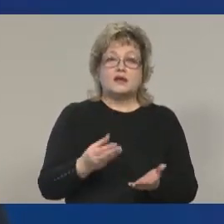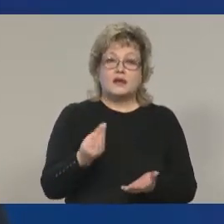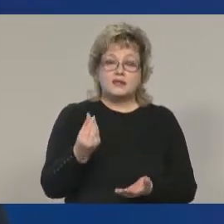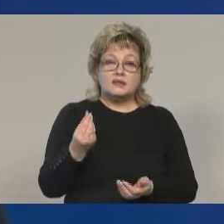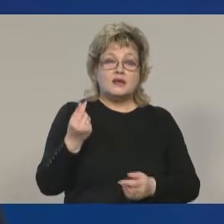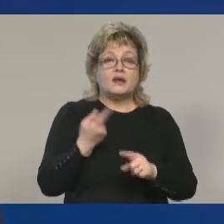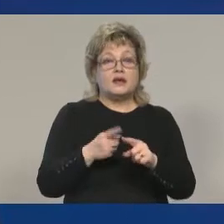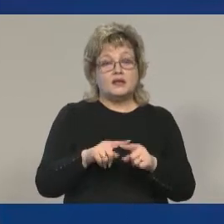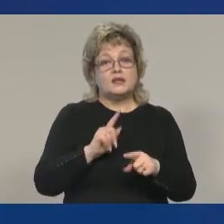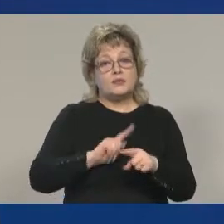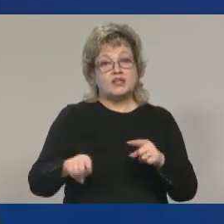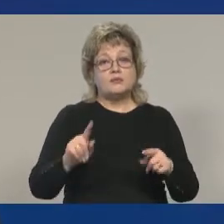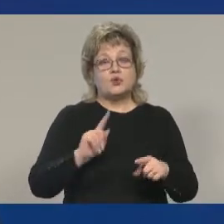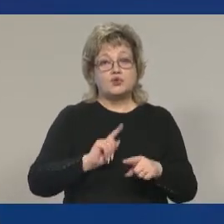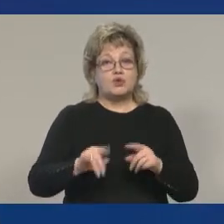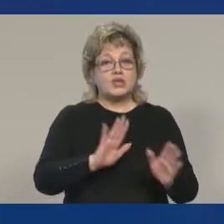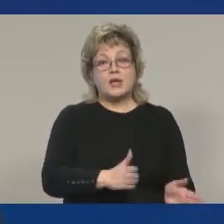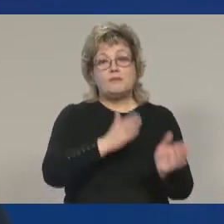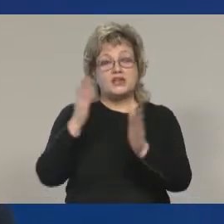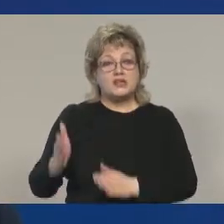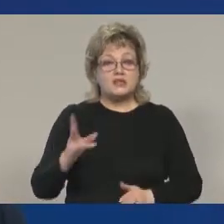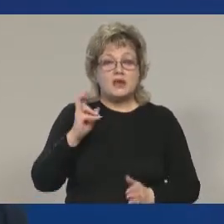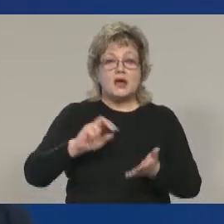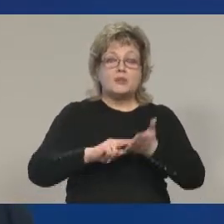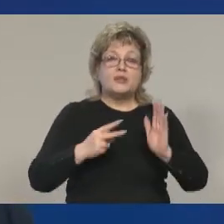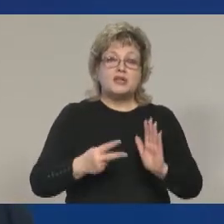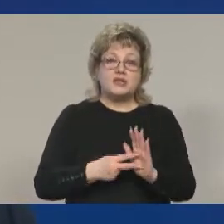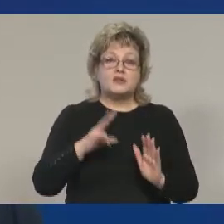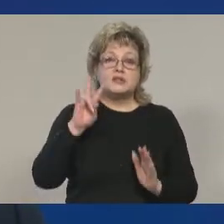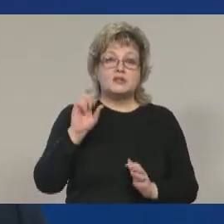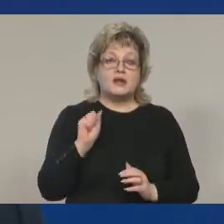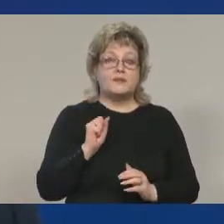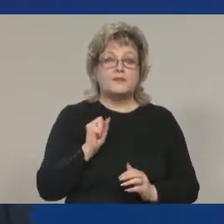необходимо ускорить, не переносить его, как планировалось, на